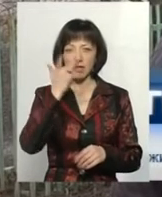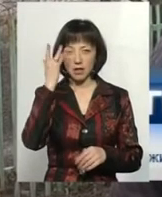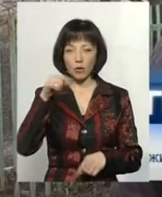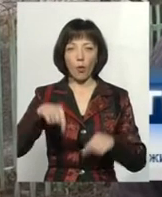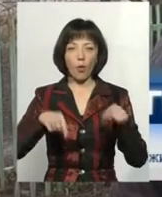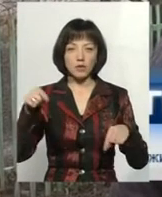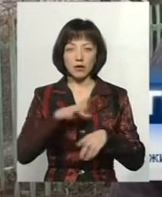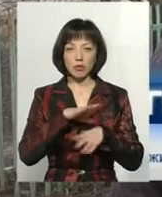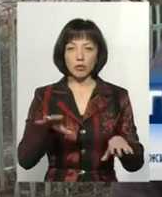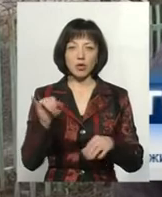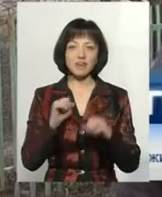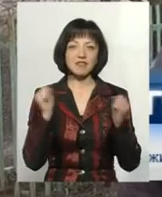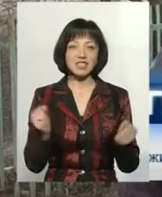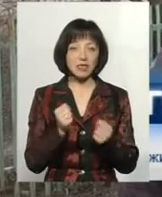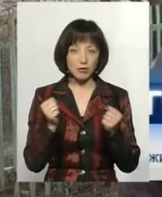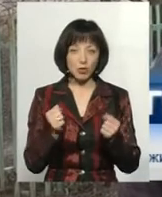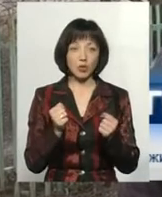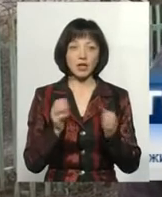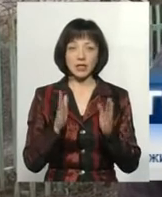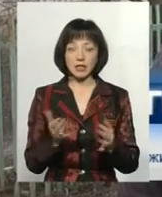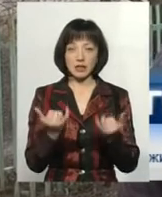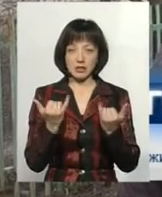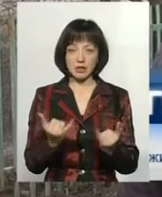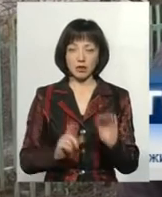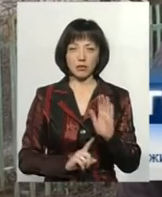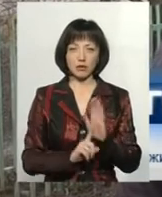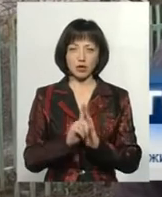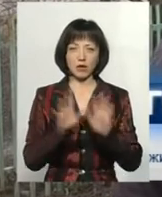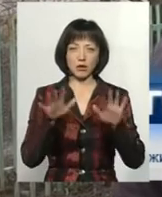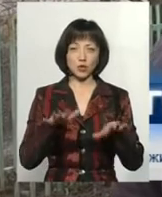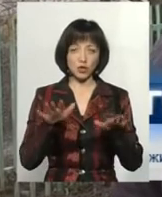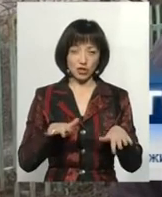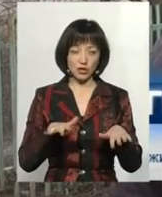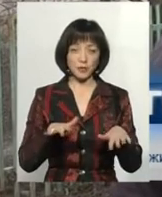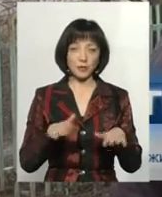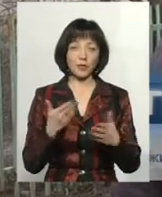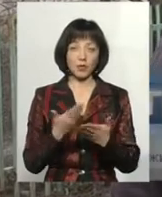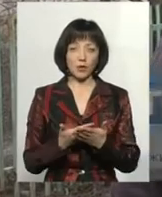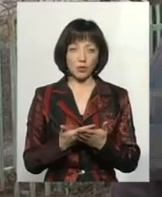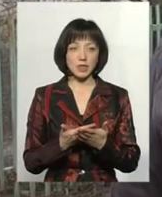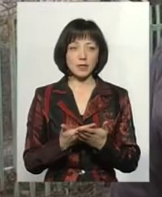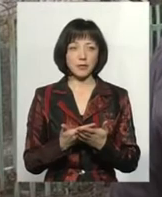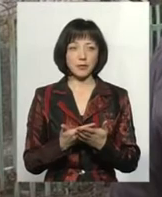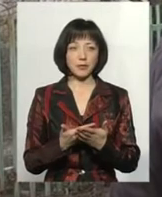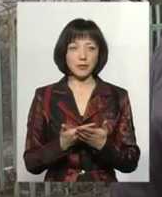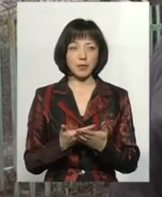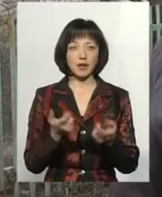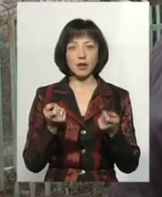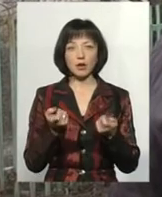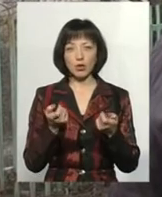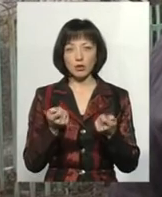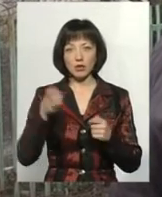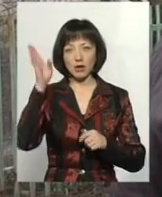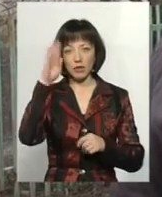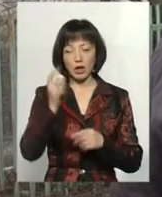всю осінь, і не було взимку, аж от тільки що пішли дощі. Ось. І трошечки